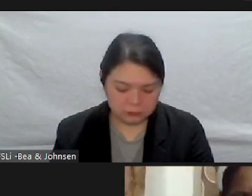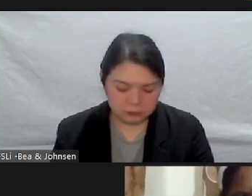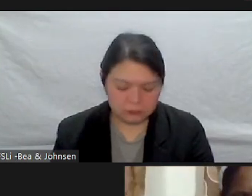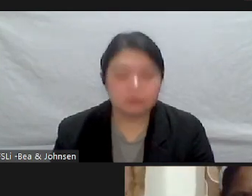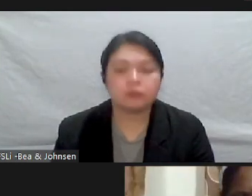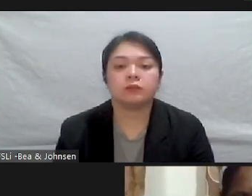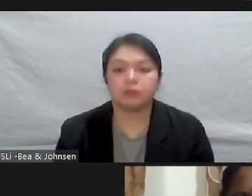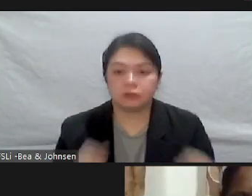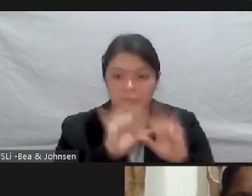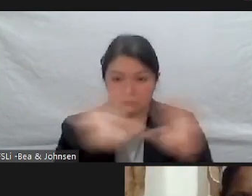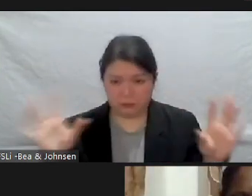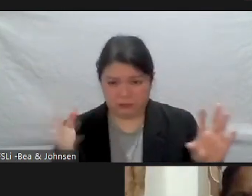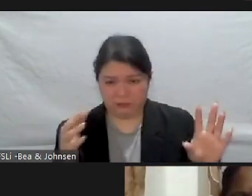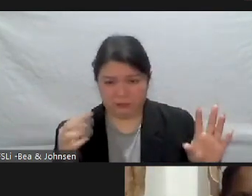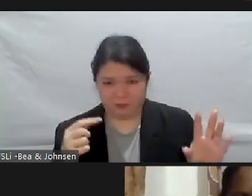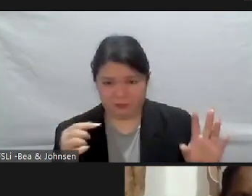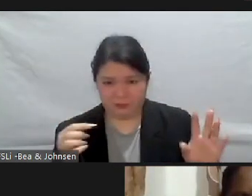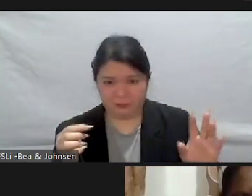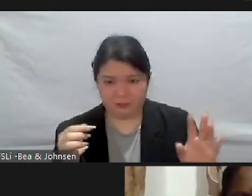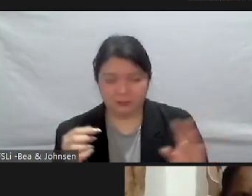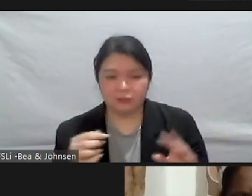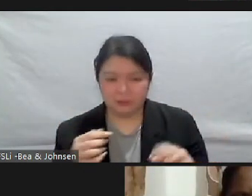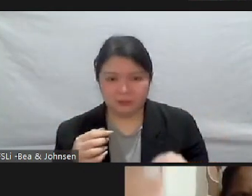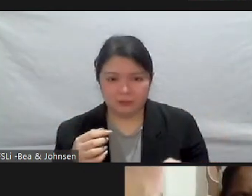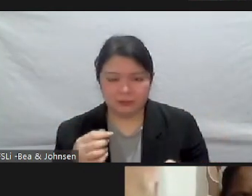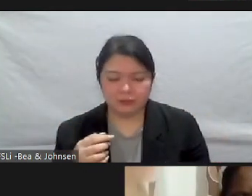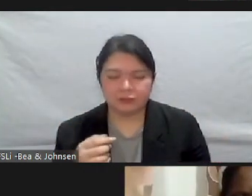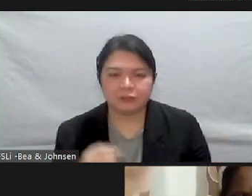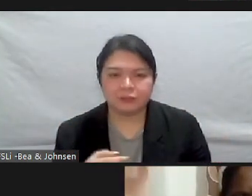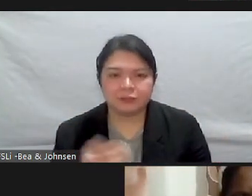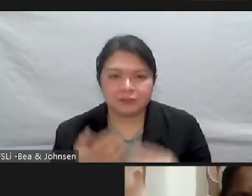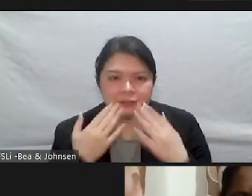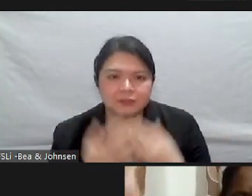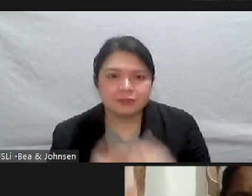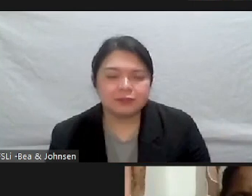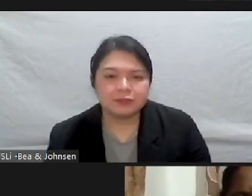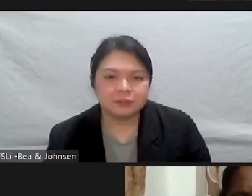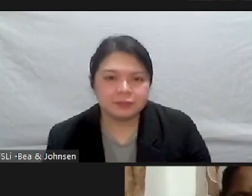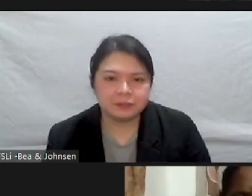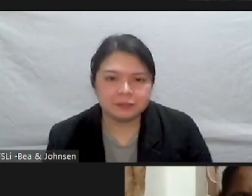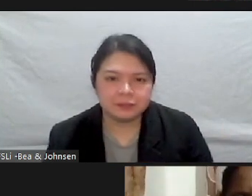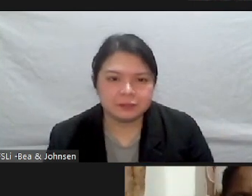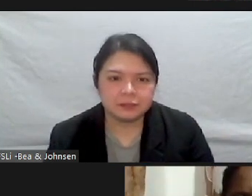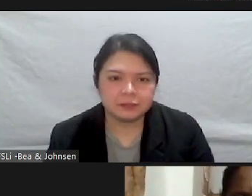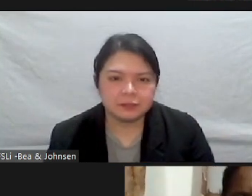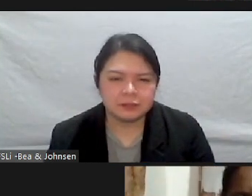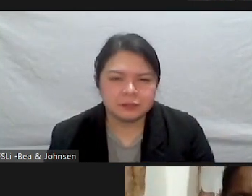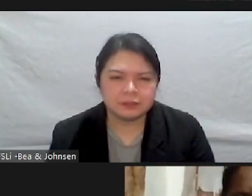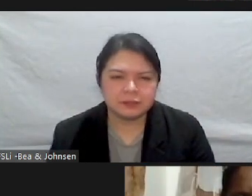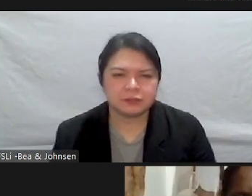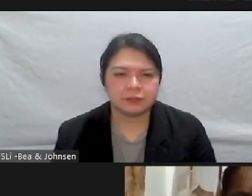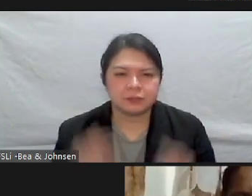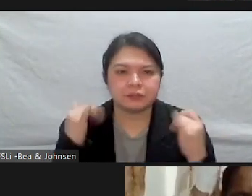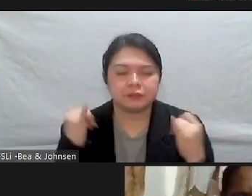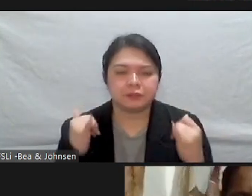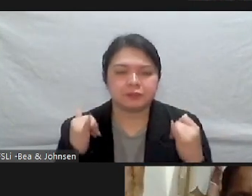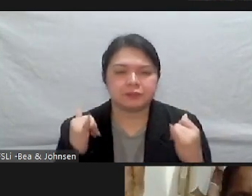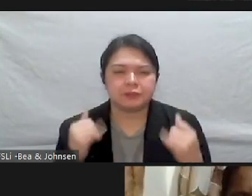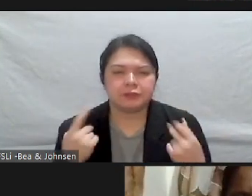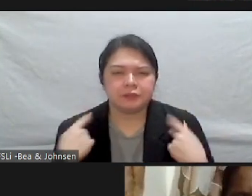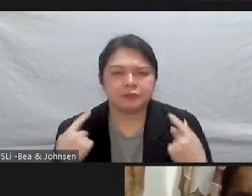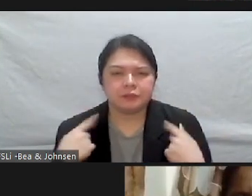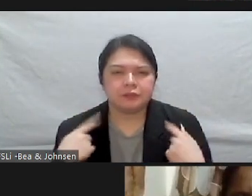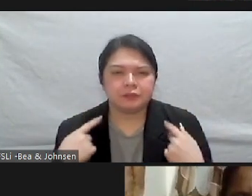Malinaw ba yung tanong ko? Sorry. Opo, Mami. Thank you, Ma'am Chet. Sa ngayon ano kasi may pumasa na